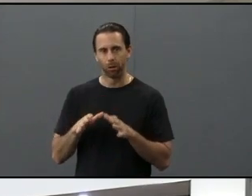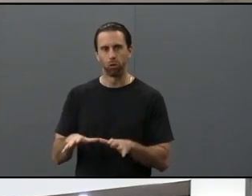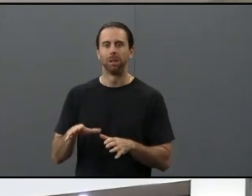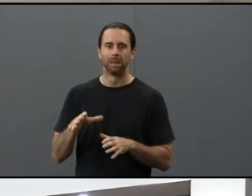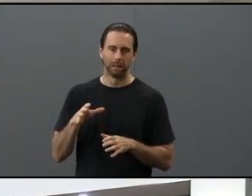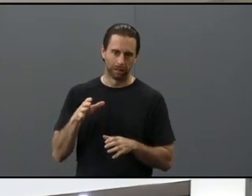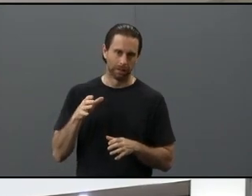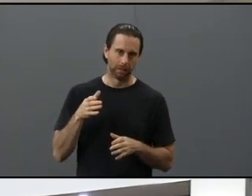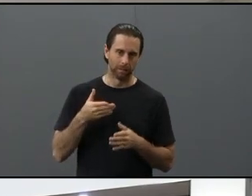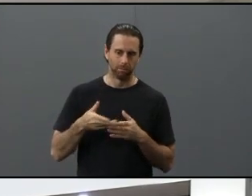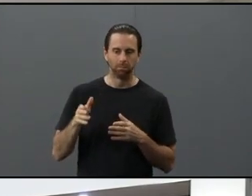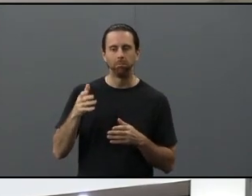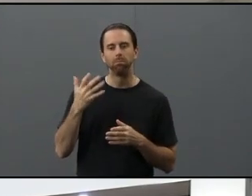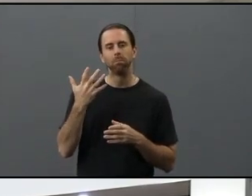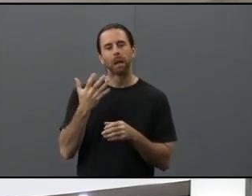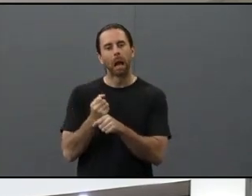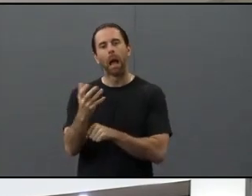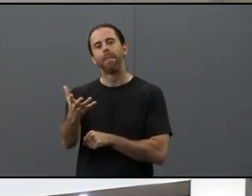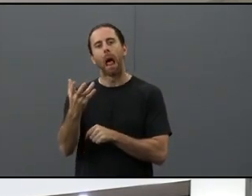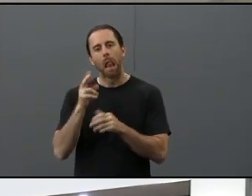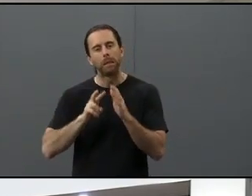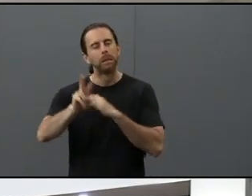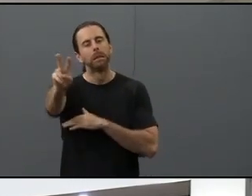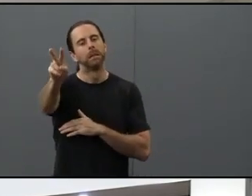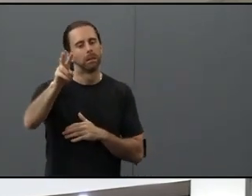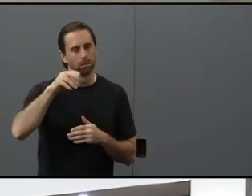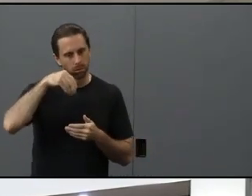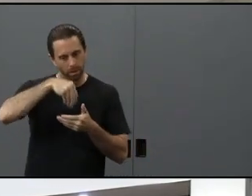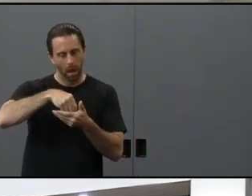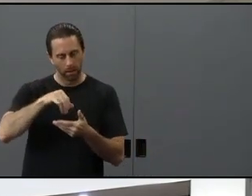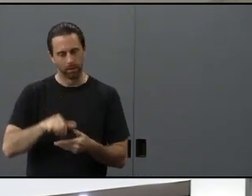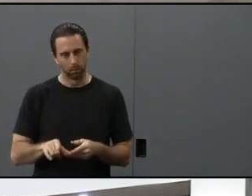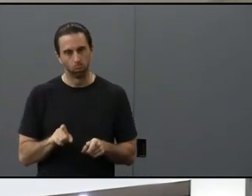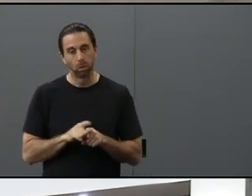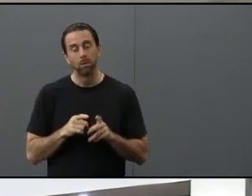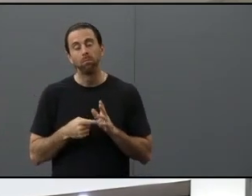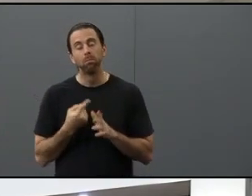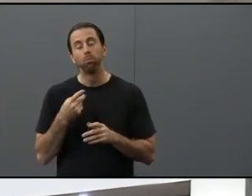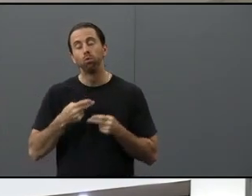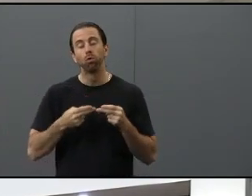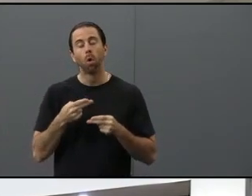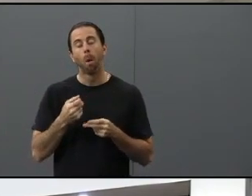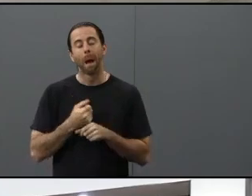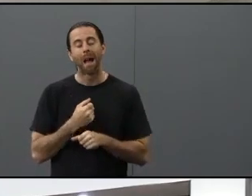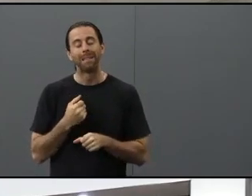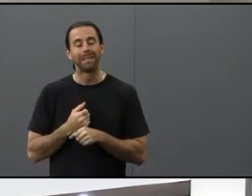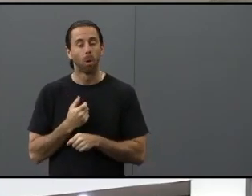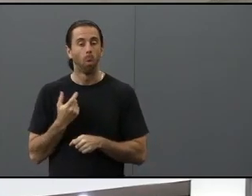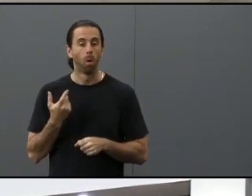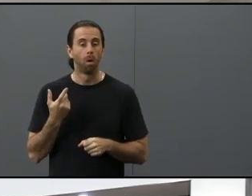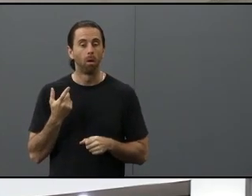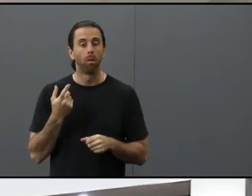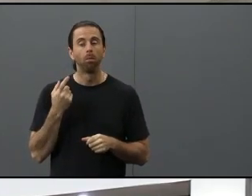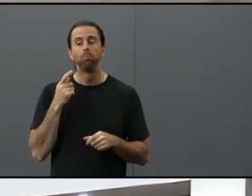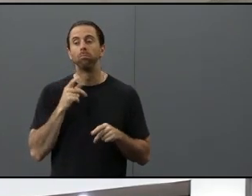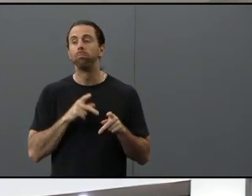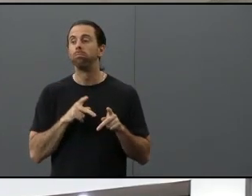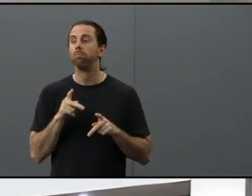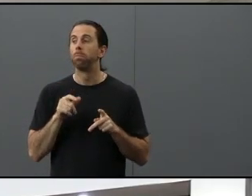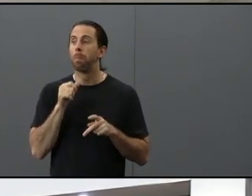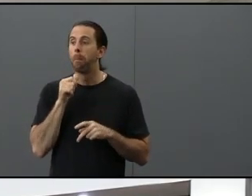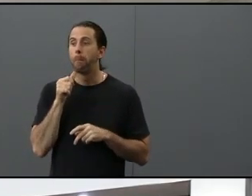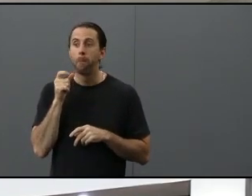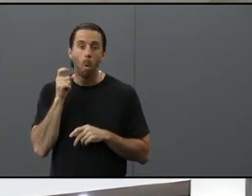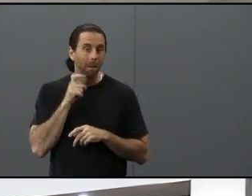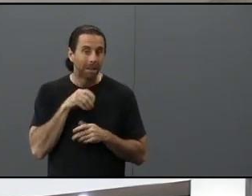du plan quinquenal que j'ai expliqué tout à l'heure et je le réitère on parlait tout à l'heure du budget d'opération donc pour ceux ou celui qui aurait peut-être pas